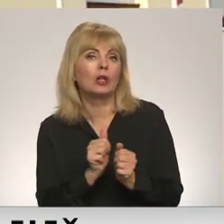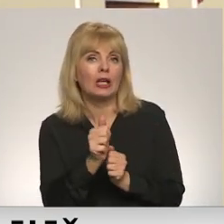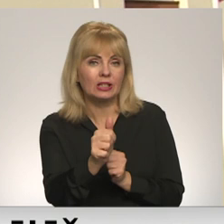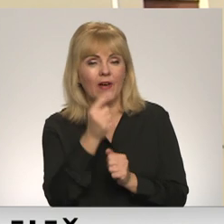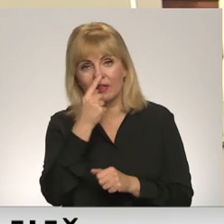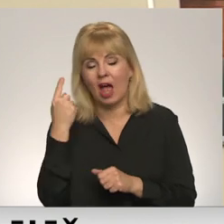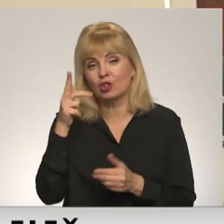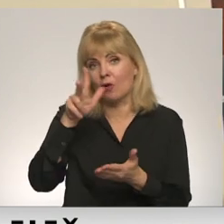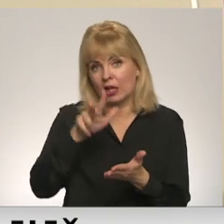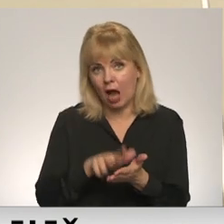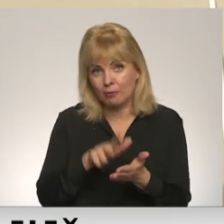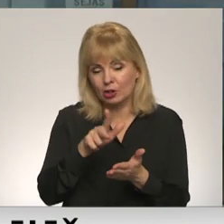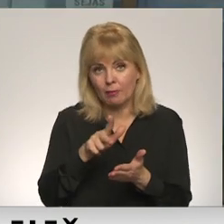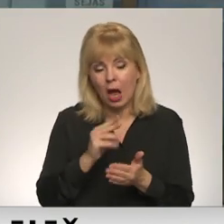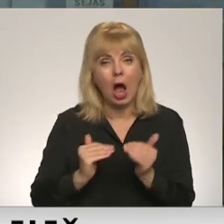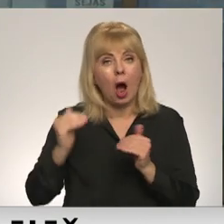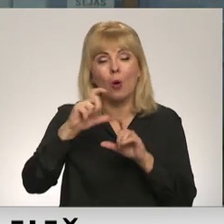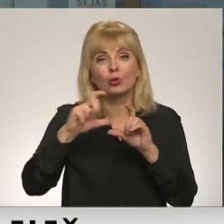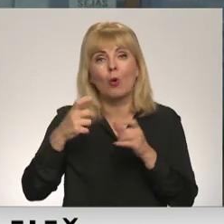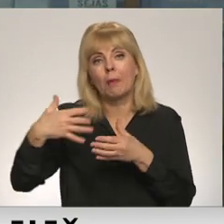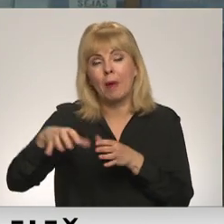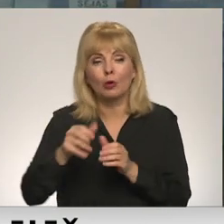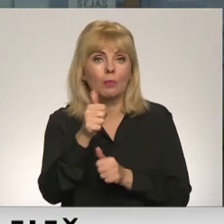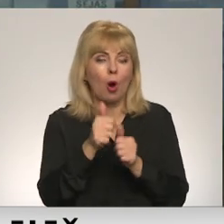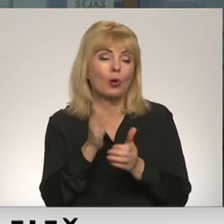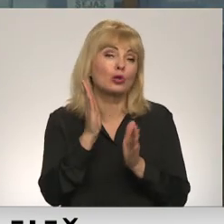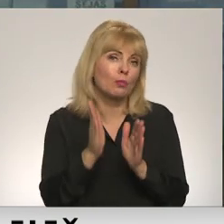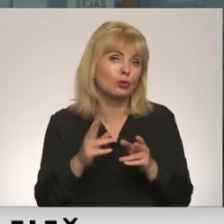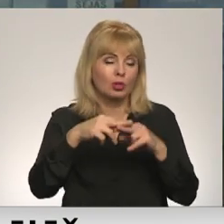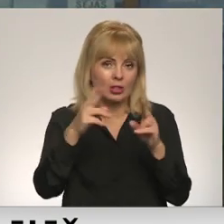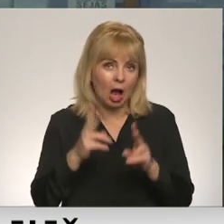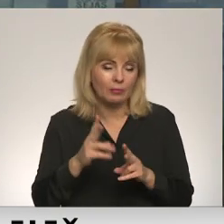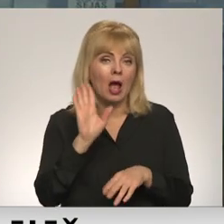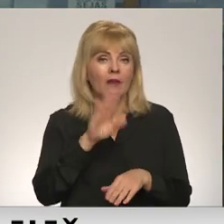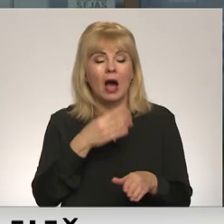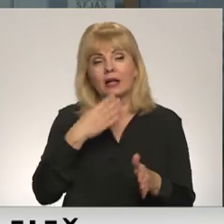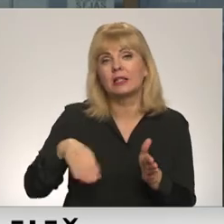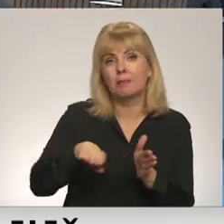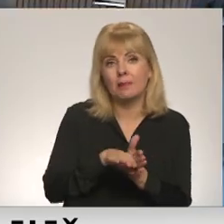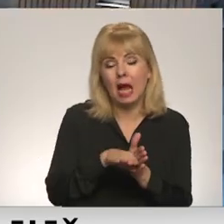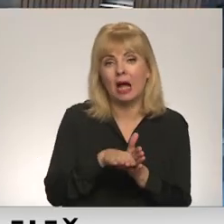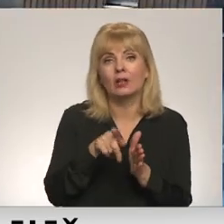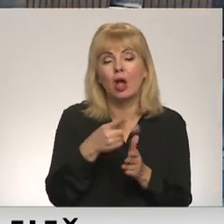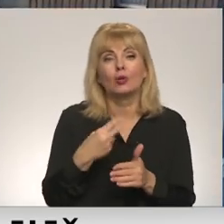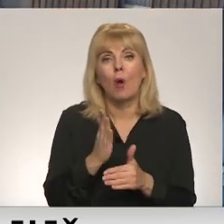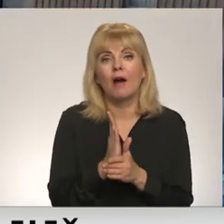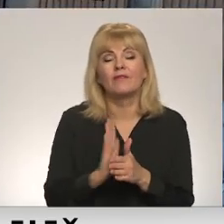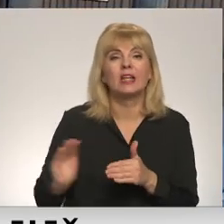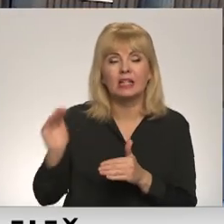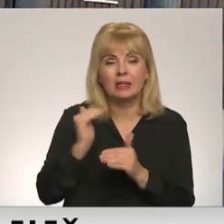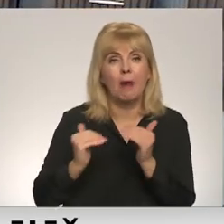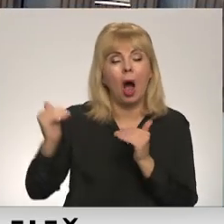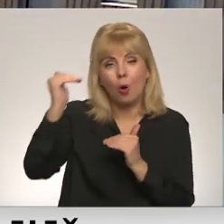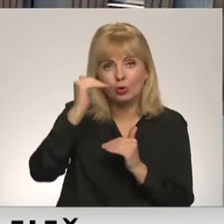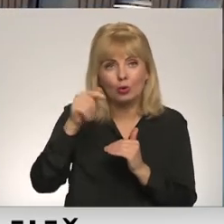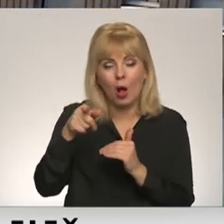nesen apstiprināta augstskolas padome. Konkurss būs starptautisks, taču tajā varēs startēt arī pretendenti no Vidzemes augstskolas vides,